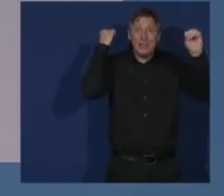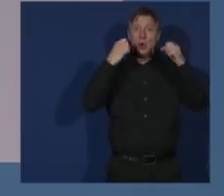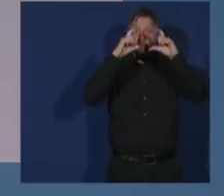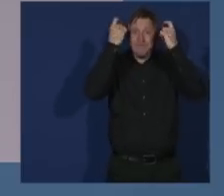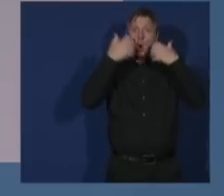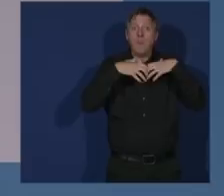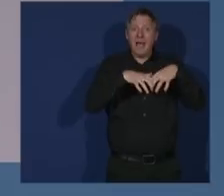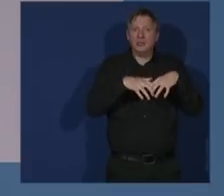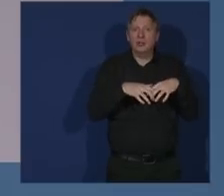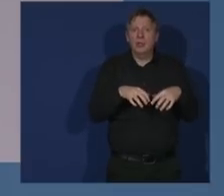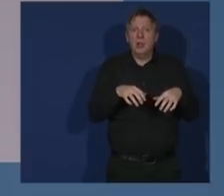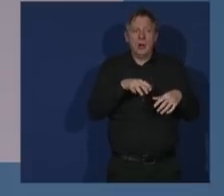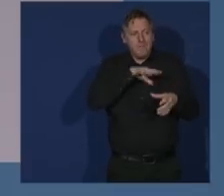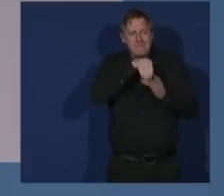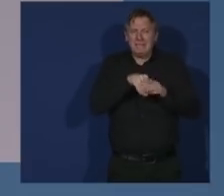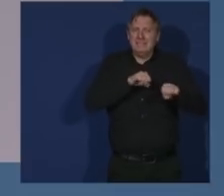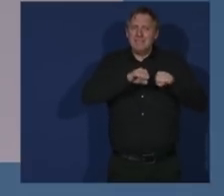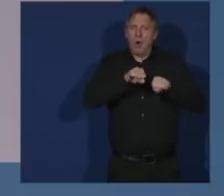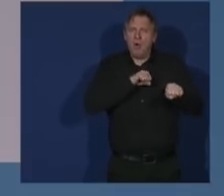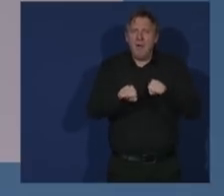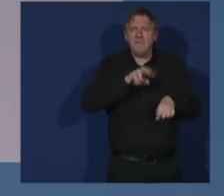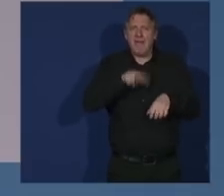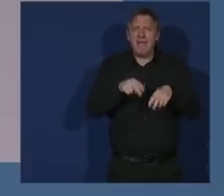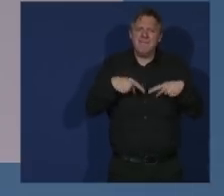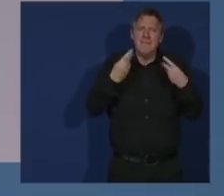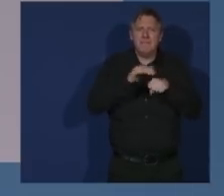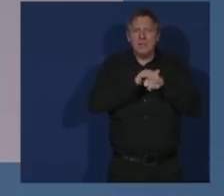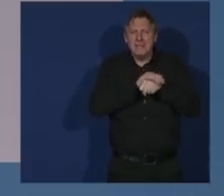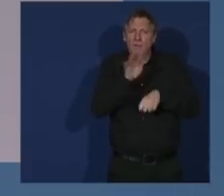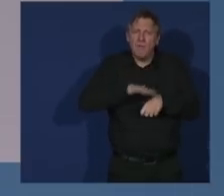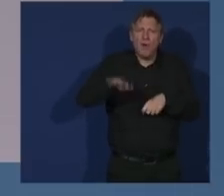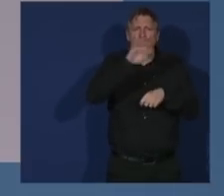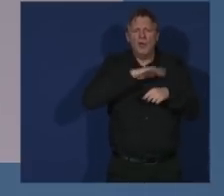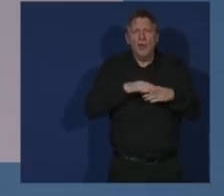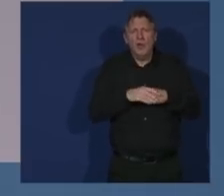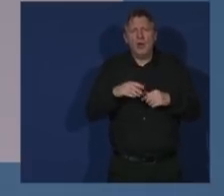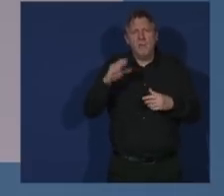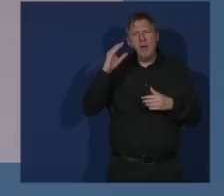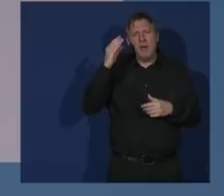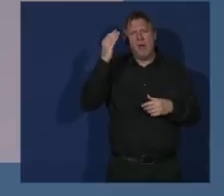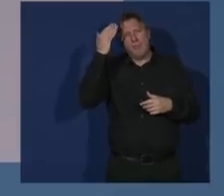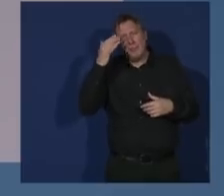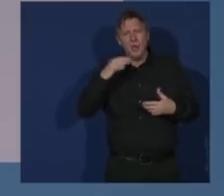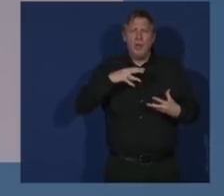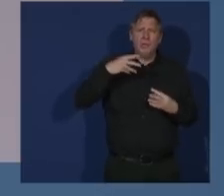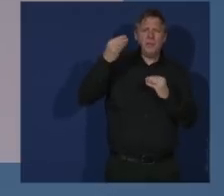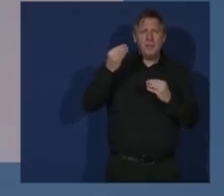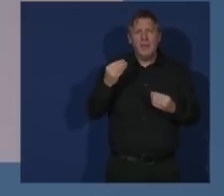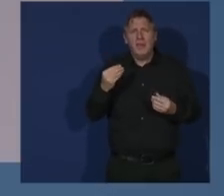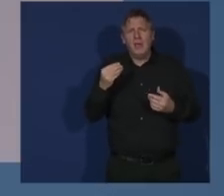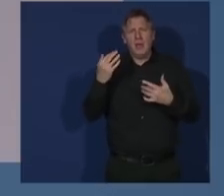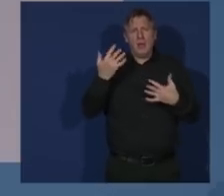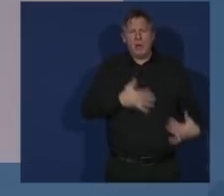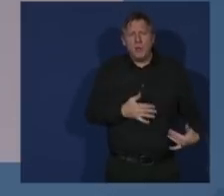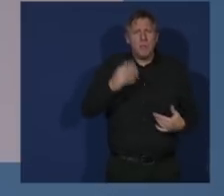acteurs opérants de la vie politique en France, en métropole, en Outre-mer et même à l'étranger. Toute la campagne, et